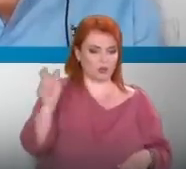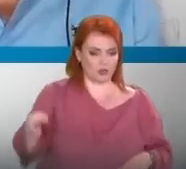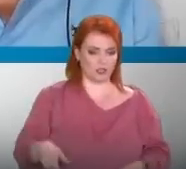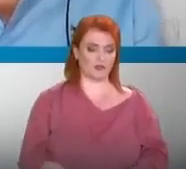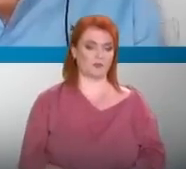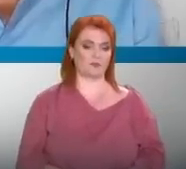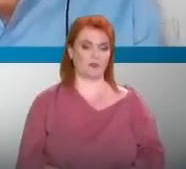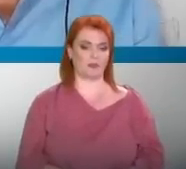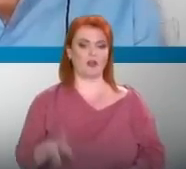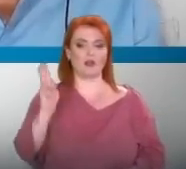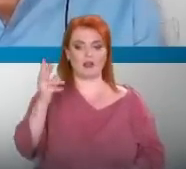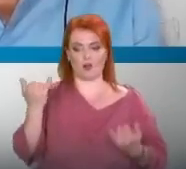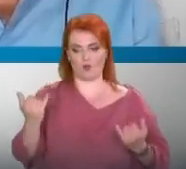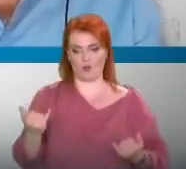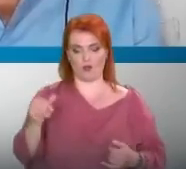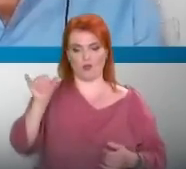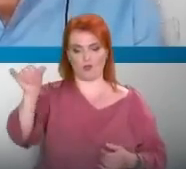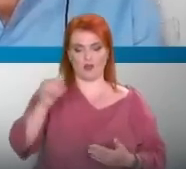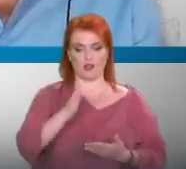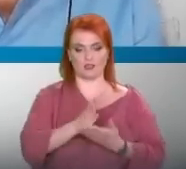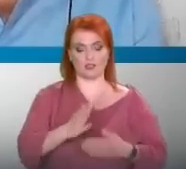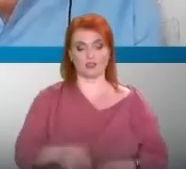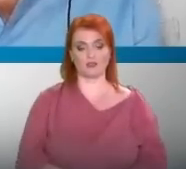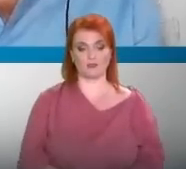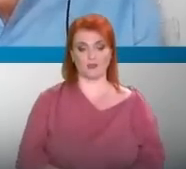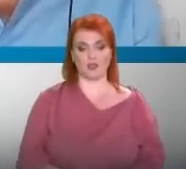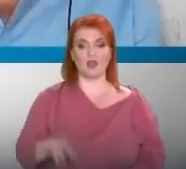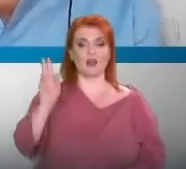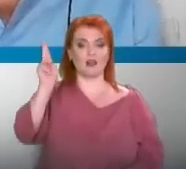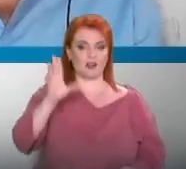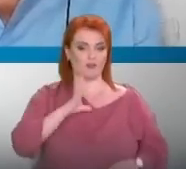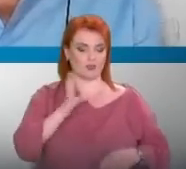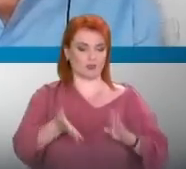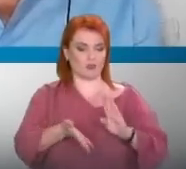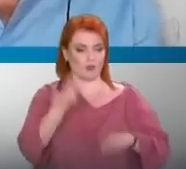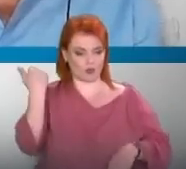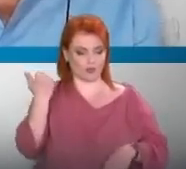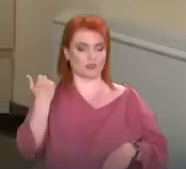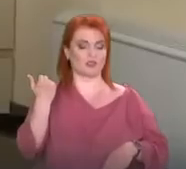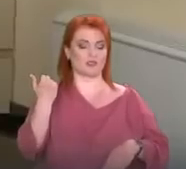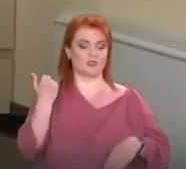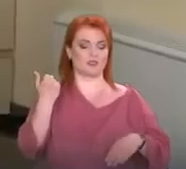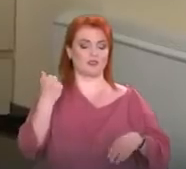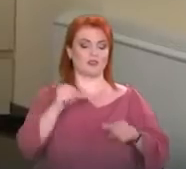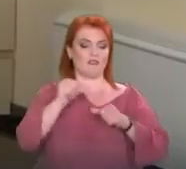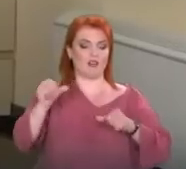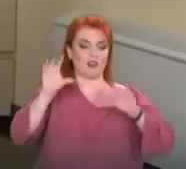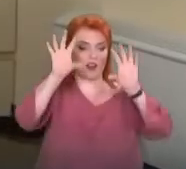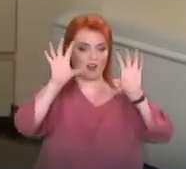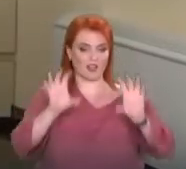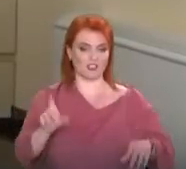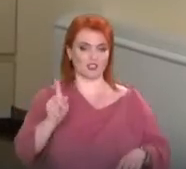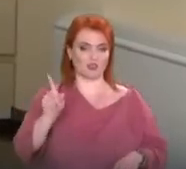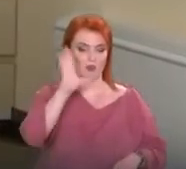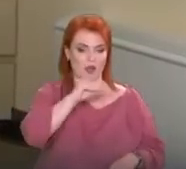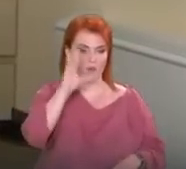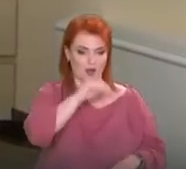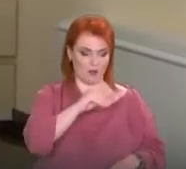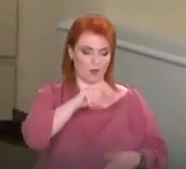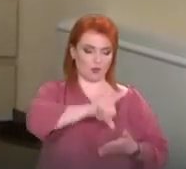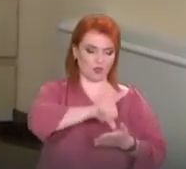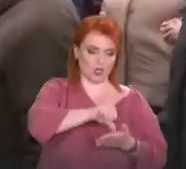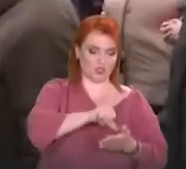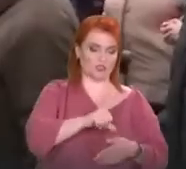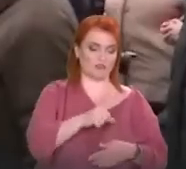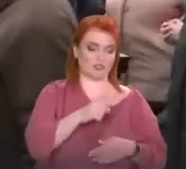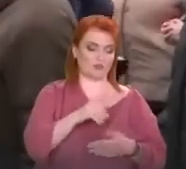din actualul partid care a fost scos în afara legii, astfel încât să poată participa în campania electorală. Ieri, Ilan Șor, condamnat la 15